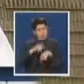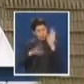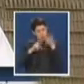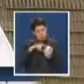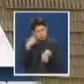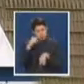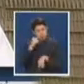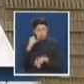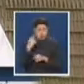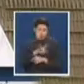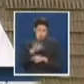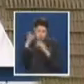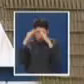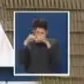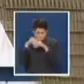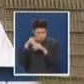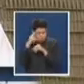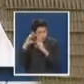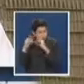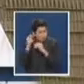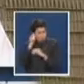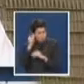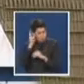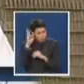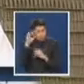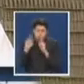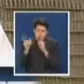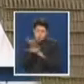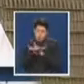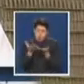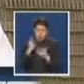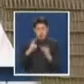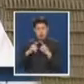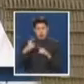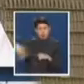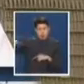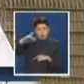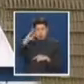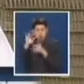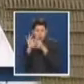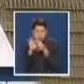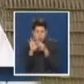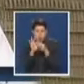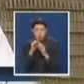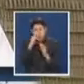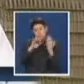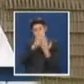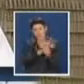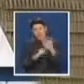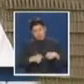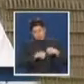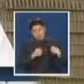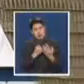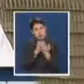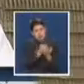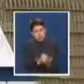ประชุมกัน2-3 วันเนี่ยประการหนึ่งก็ที่อยากจะบอกพี่น้องคนไทยด้วยก็คือว่าเพื่อนๆเราเป็นห่วงเรานะครับเป็นห่วงบรรยายเราให้กำลังใจให้การ